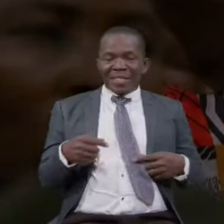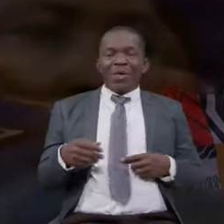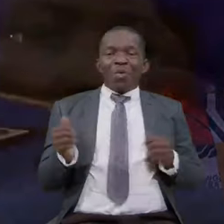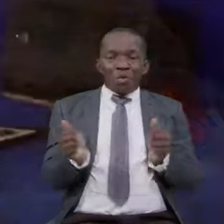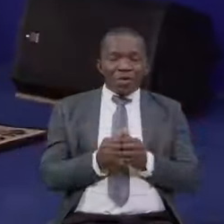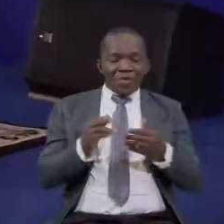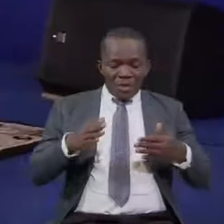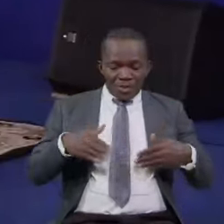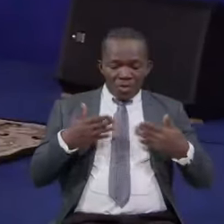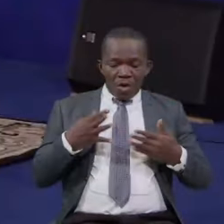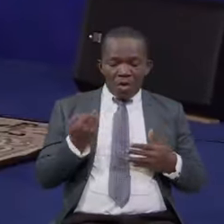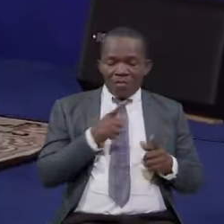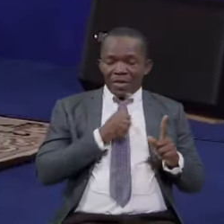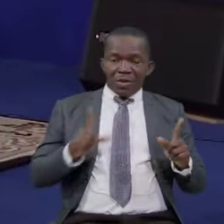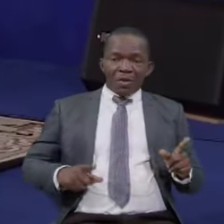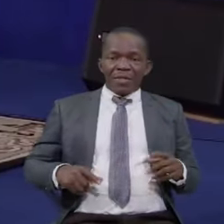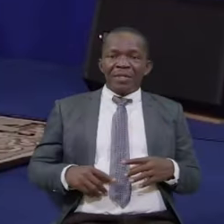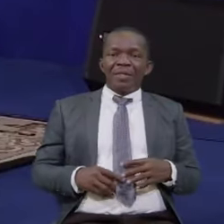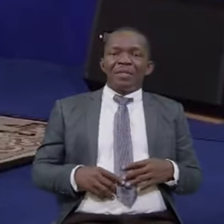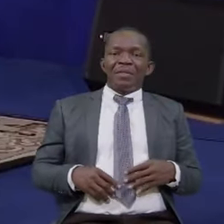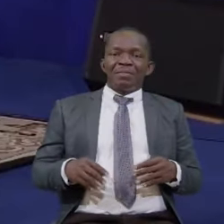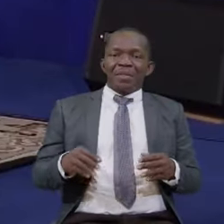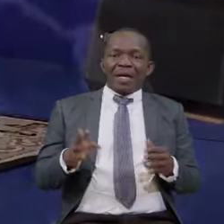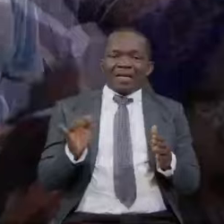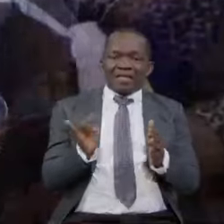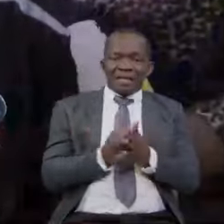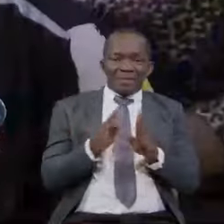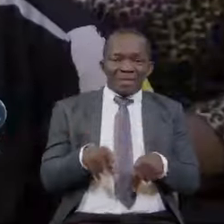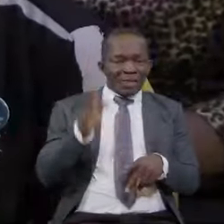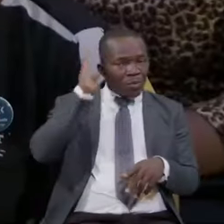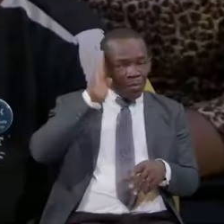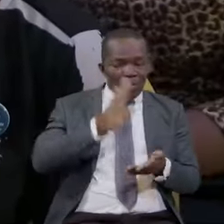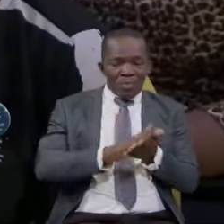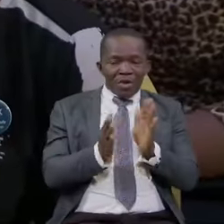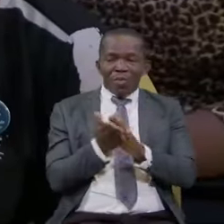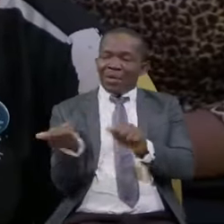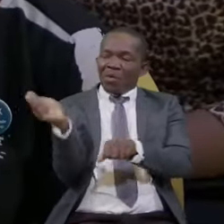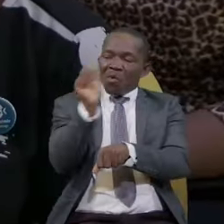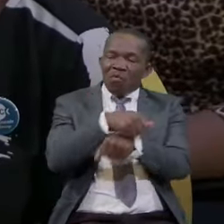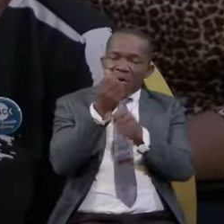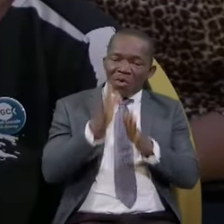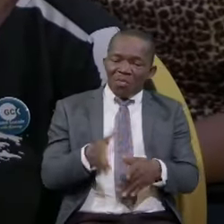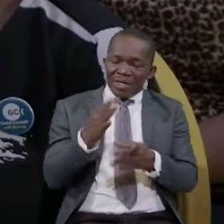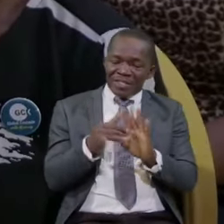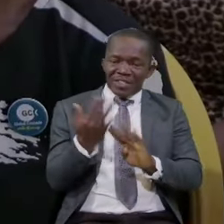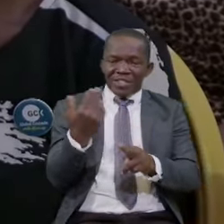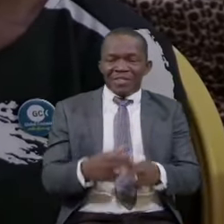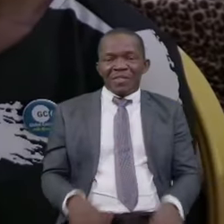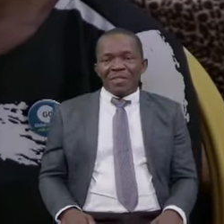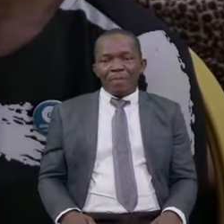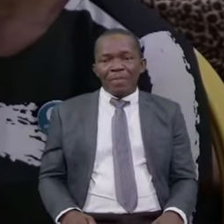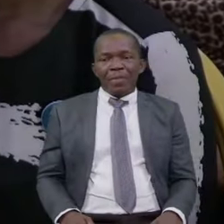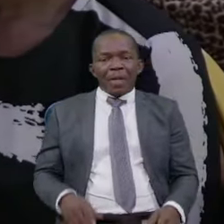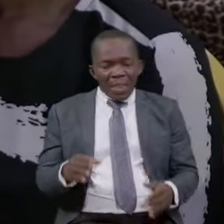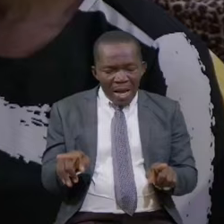Croix vous appartiendra et vous serez V cur au nom de Jésus quand vous êtes dans un véhicule